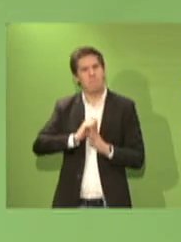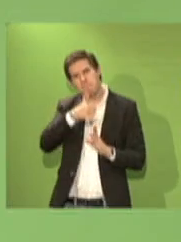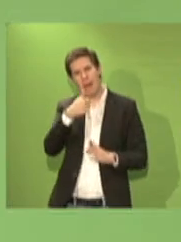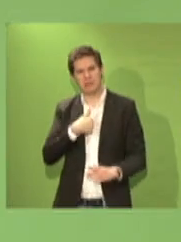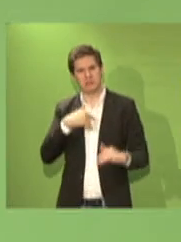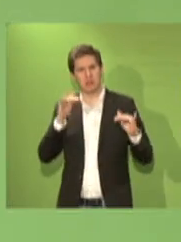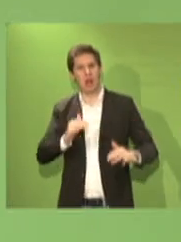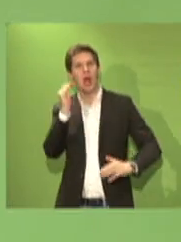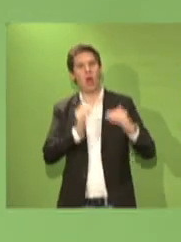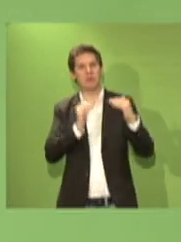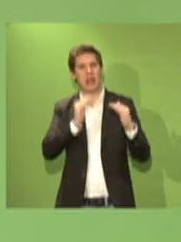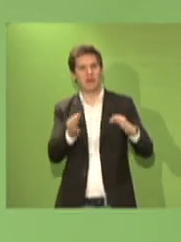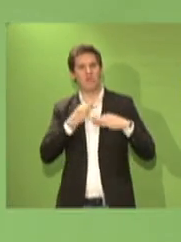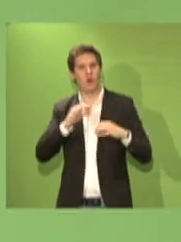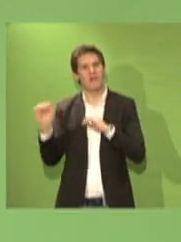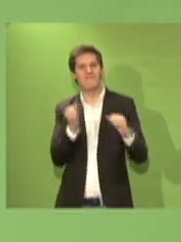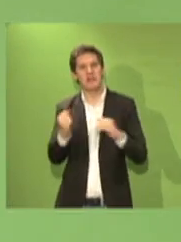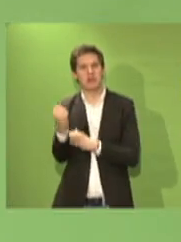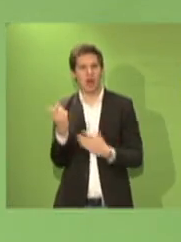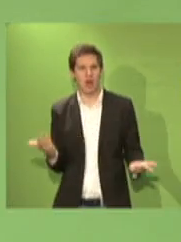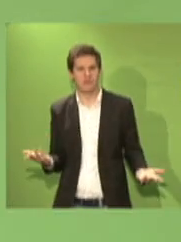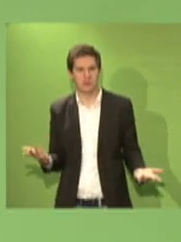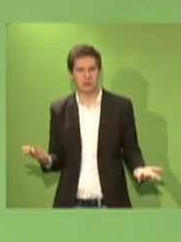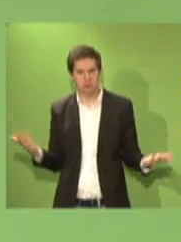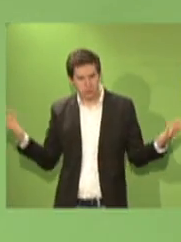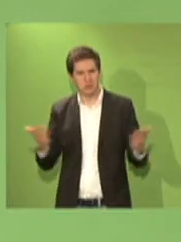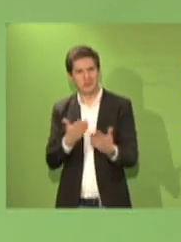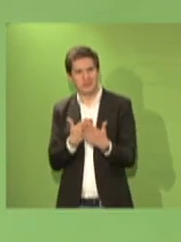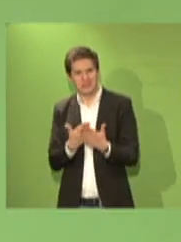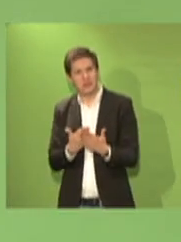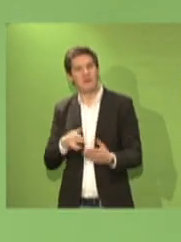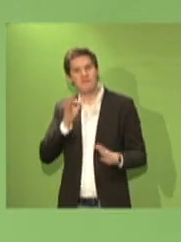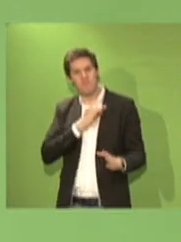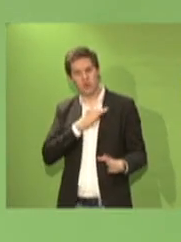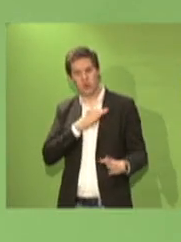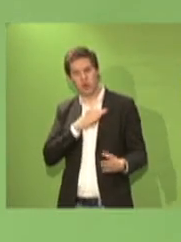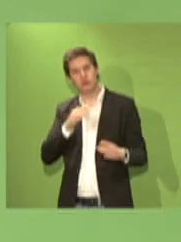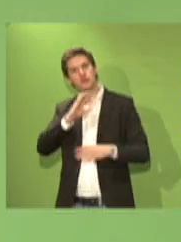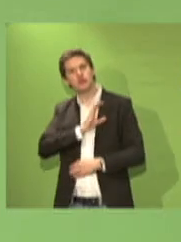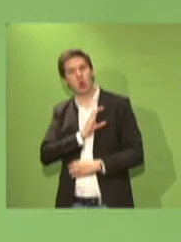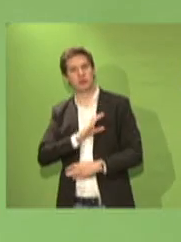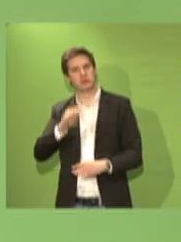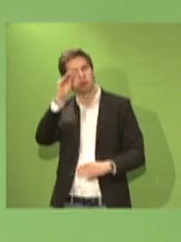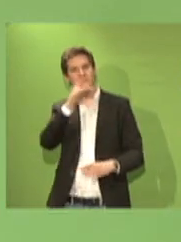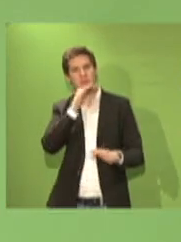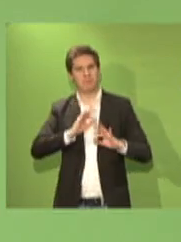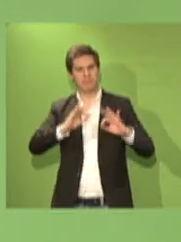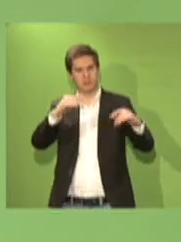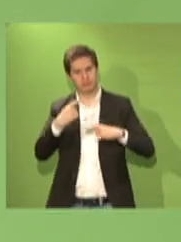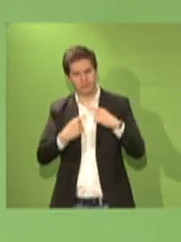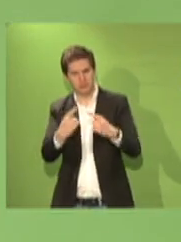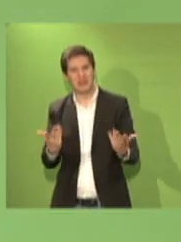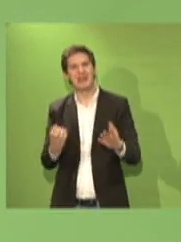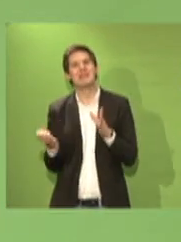Ausgleich für die Windkraft im Wald geschaffen worden ist und eben auch für die Möglichkeiten, mit dem Einklang